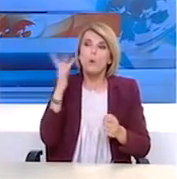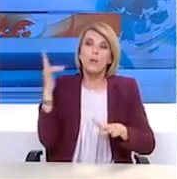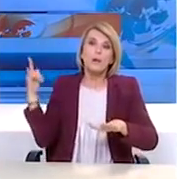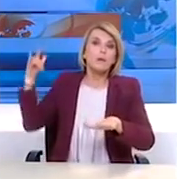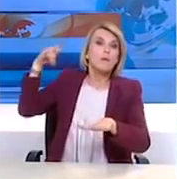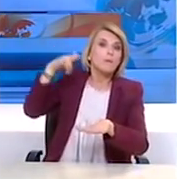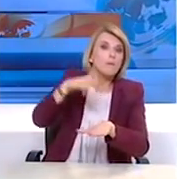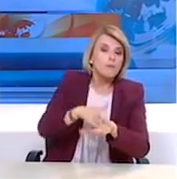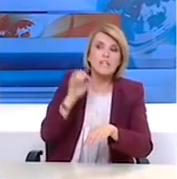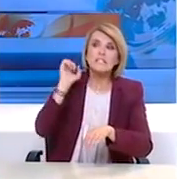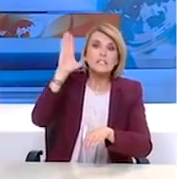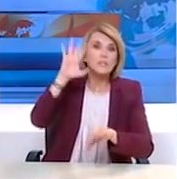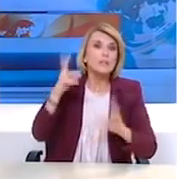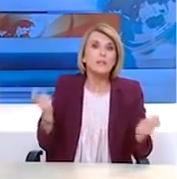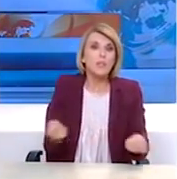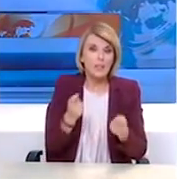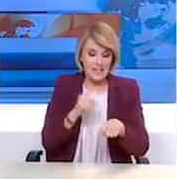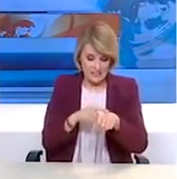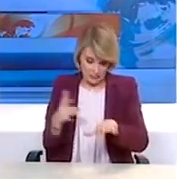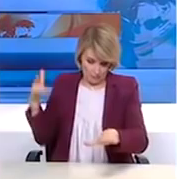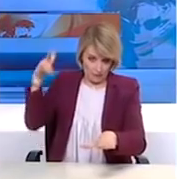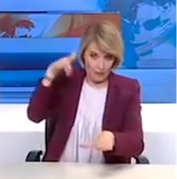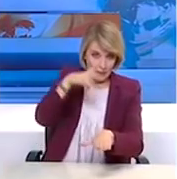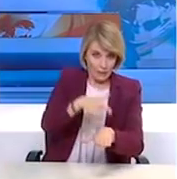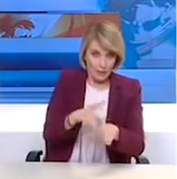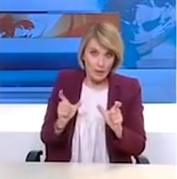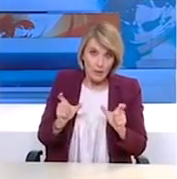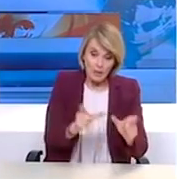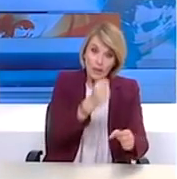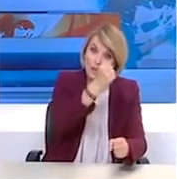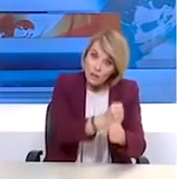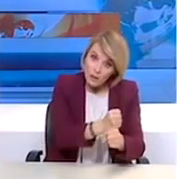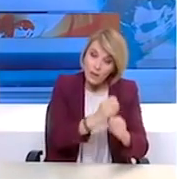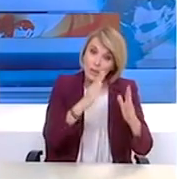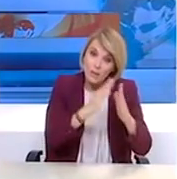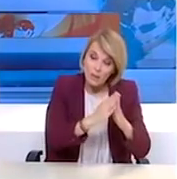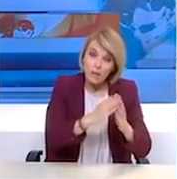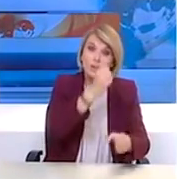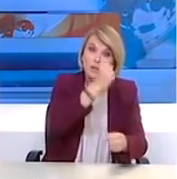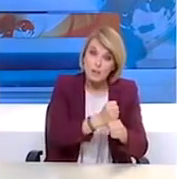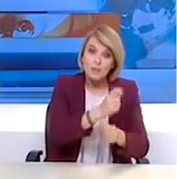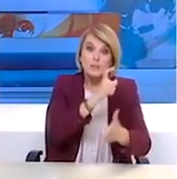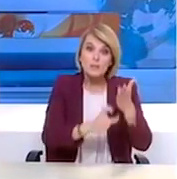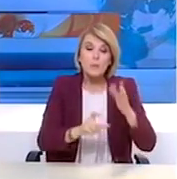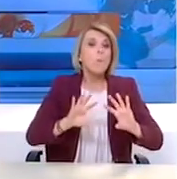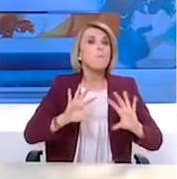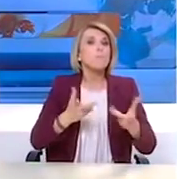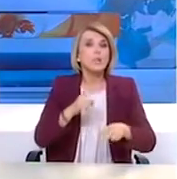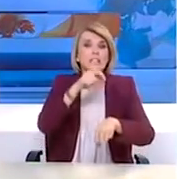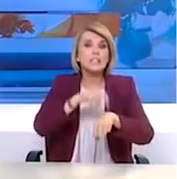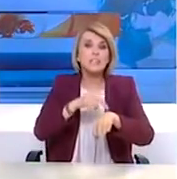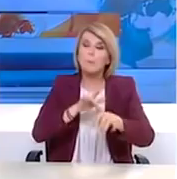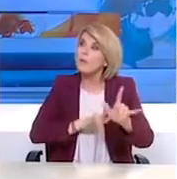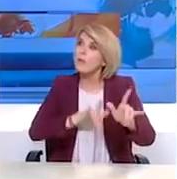ημισφαίριο ή σε κατοίκους ευρωπαϊκών χωρών που μέχρι το καλοκαίρι θα πλήττονται? Τελικά, πότε πιστεύετε ότι θα μπορέσουμε να ταξιδέψουμε με αεροπλάνο και